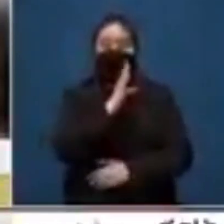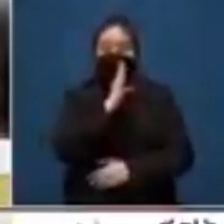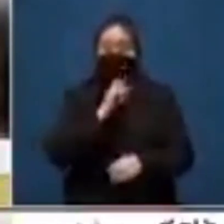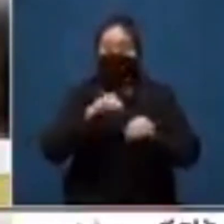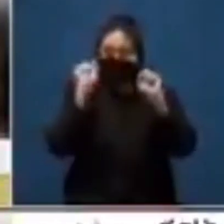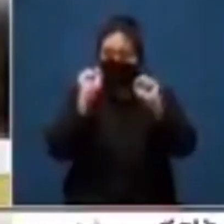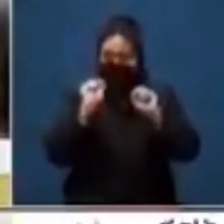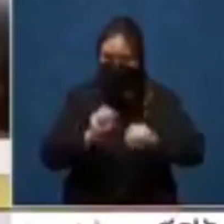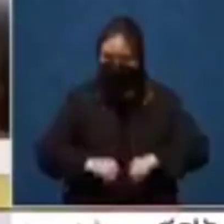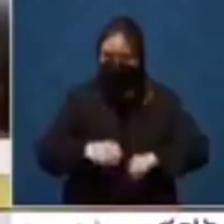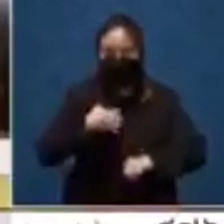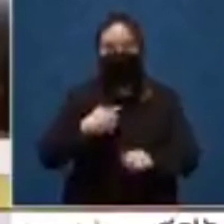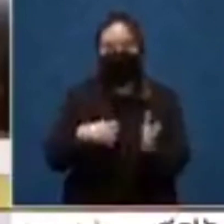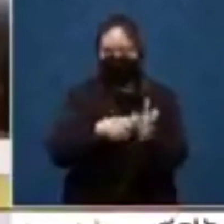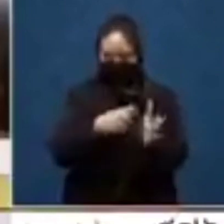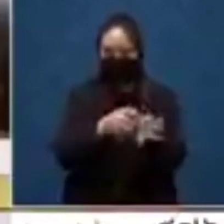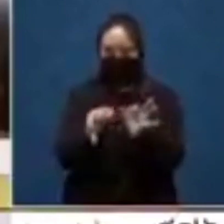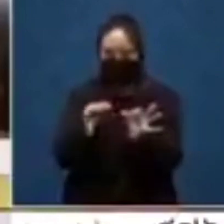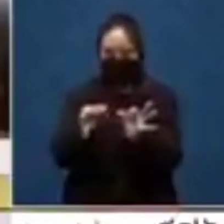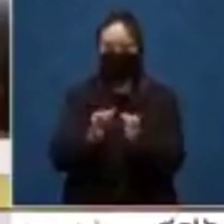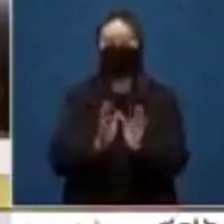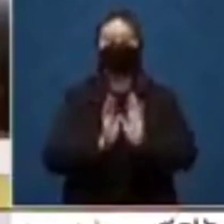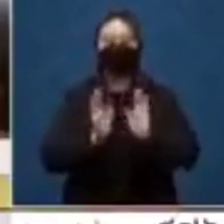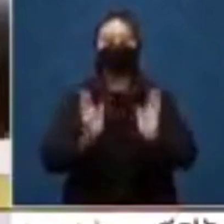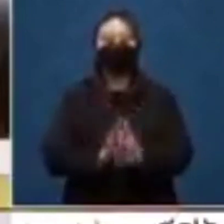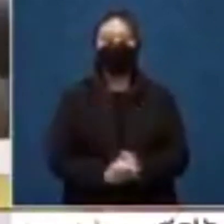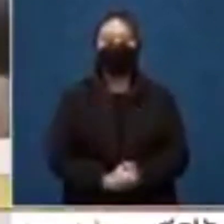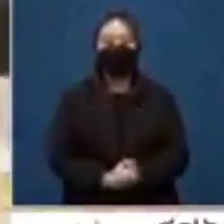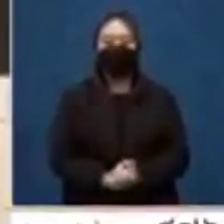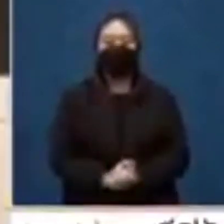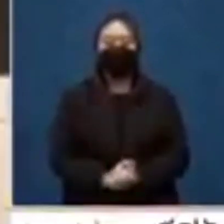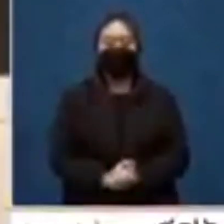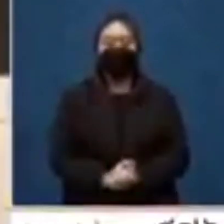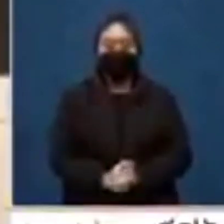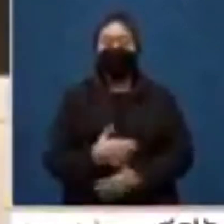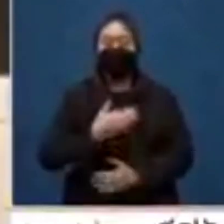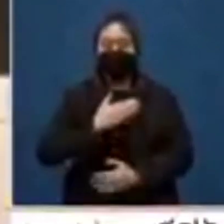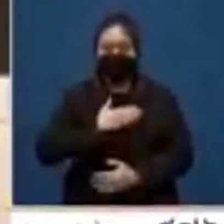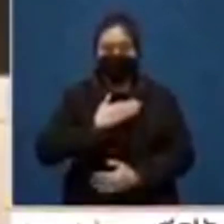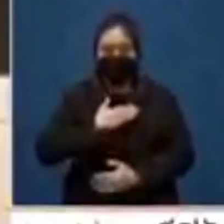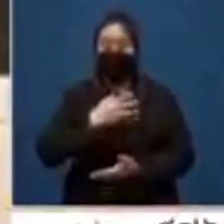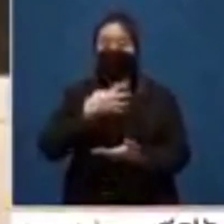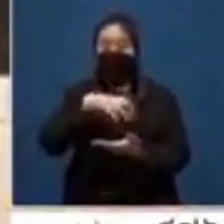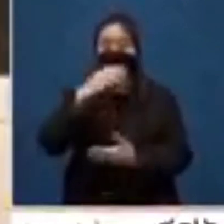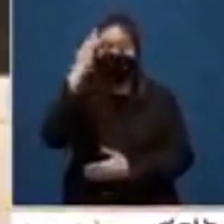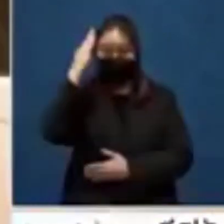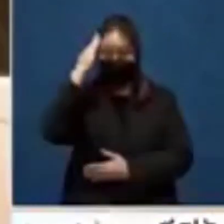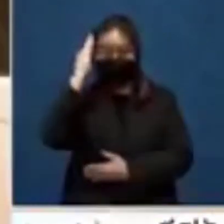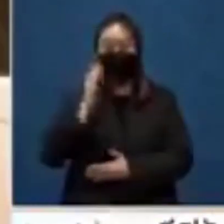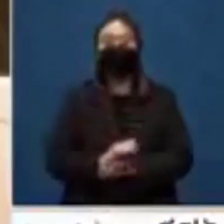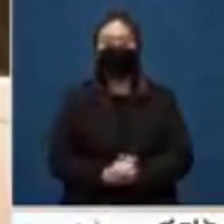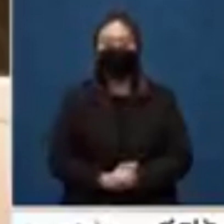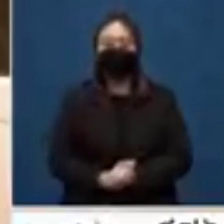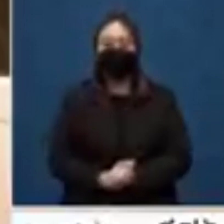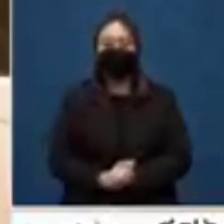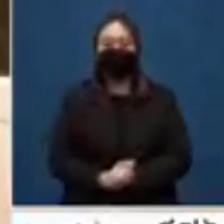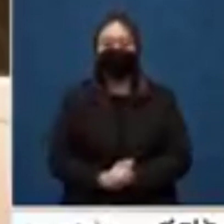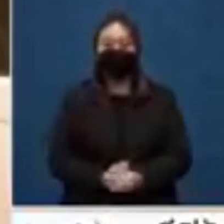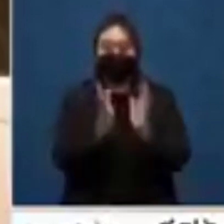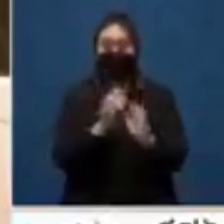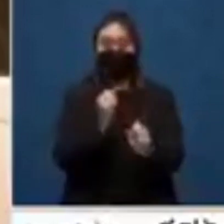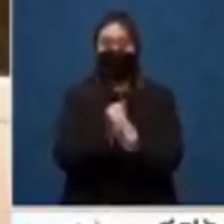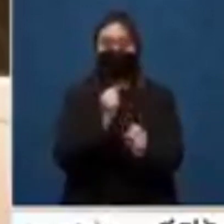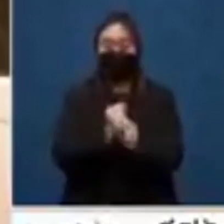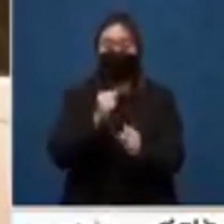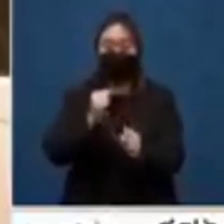ให้ประกอบเหตุผลหน่อยครับขอบคุณครับท่านประธานครับ ผมเรียนอย่างนี้นะครับว่าเจ้าหน้าที่ได้เสนอภ